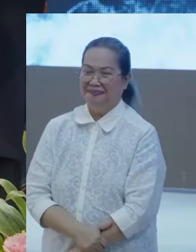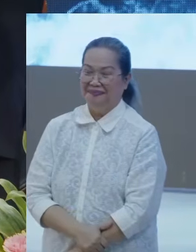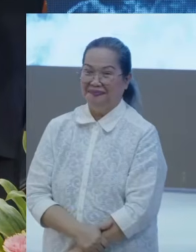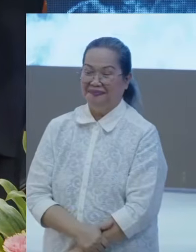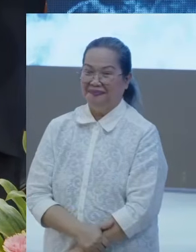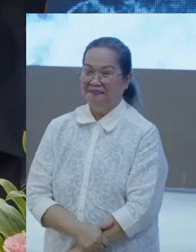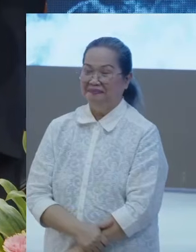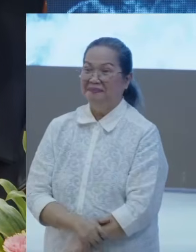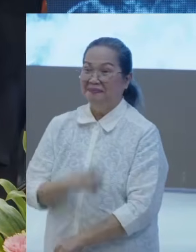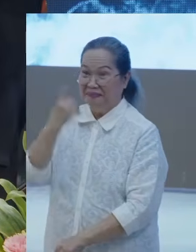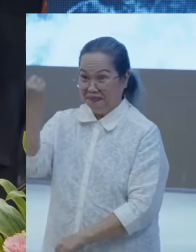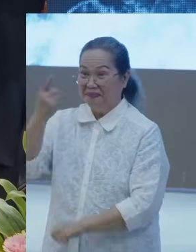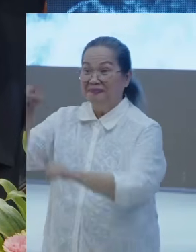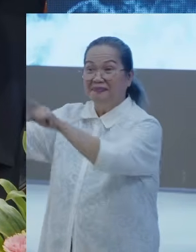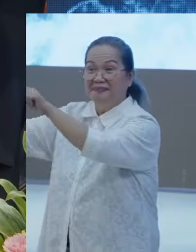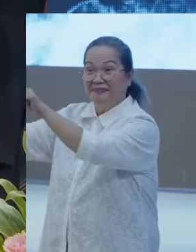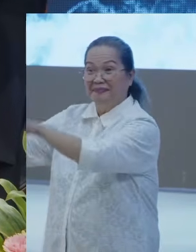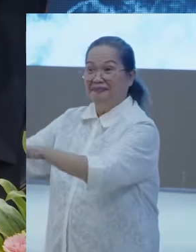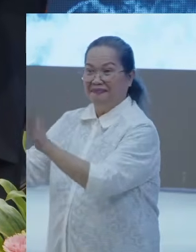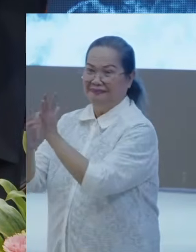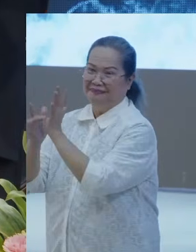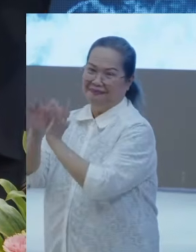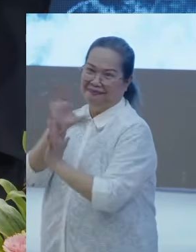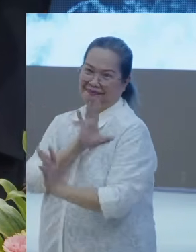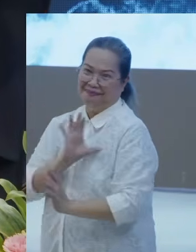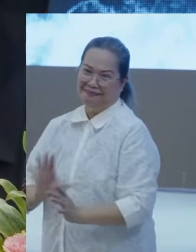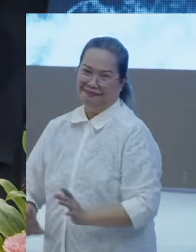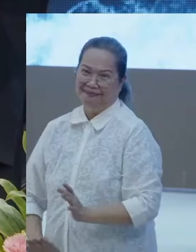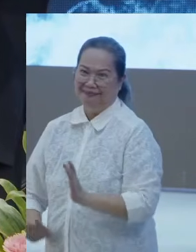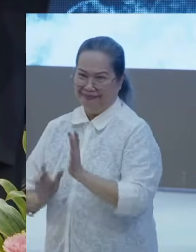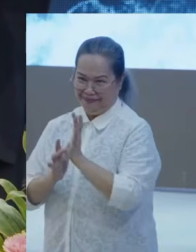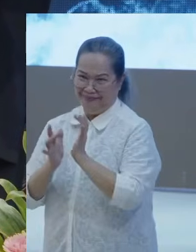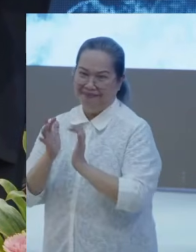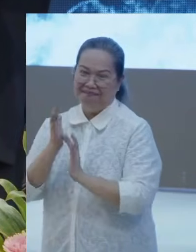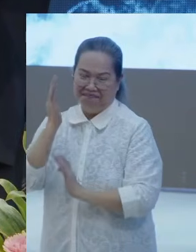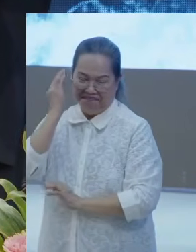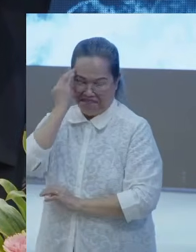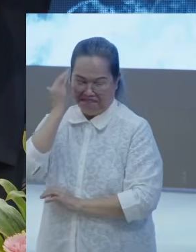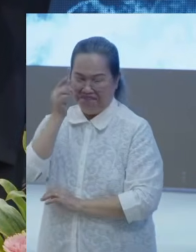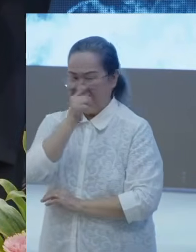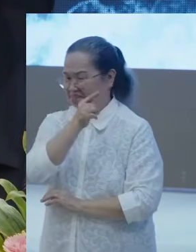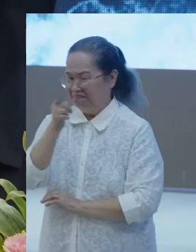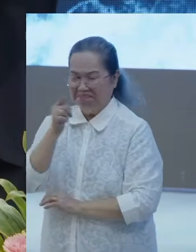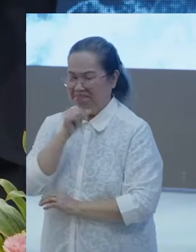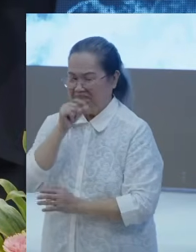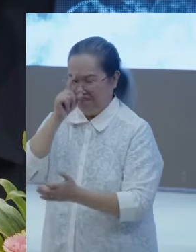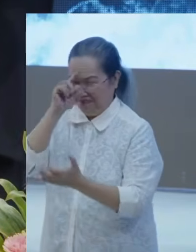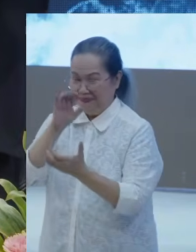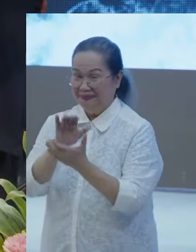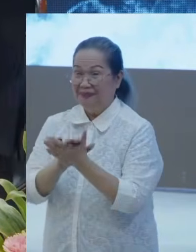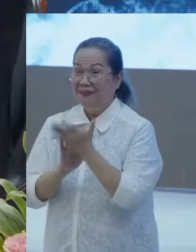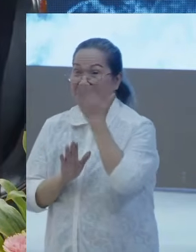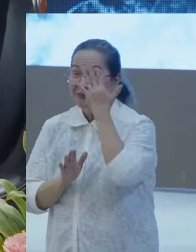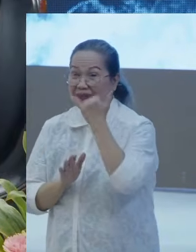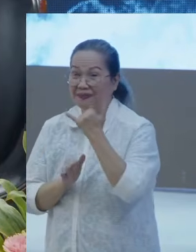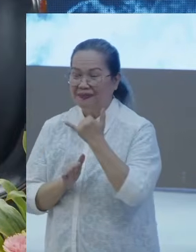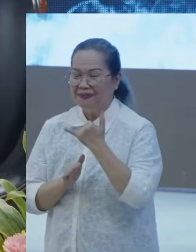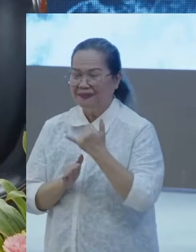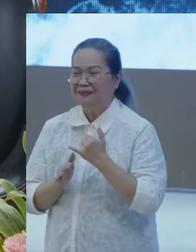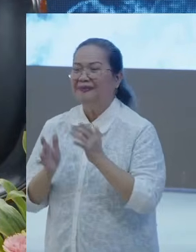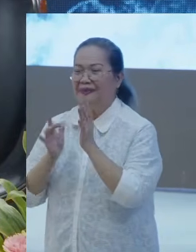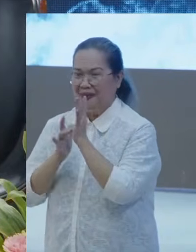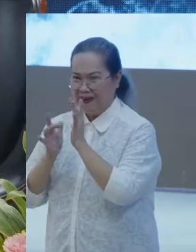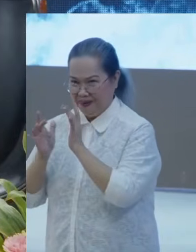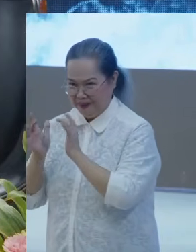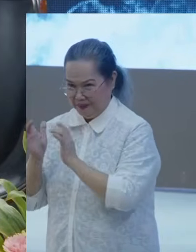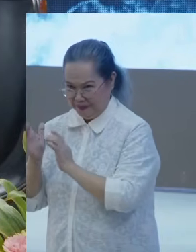Sinusubok lang nila si Jesus. Alam ni Jesus na hindi sila maniniwala. Alam niyo kung bakit? Kasi siyang nagbibigay